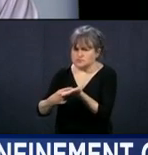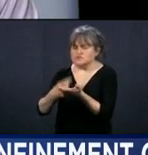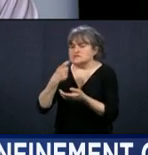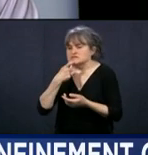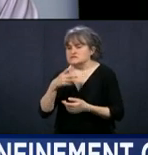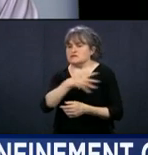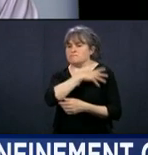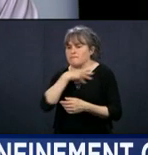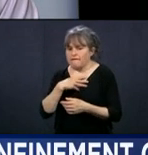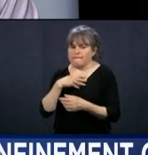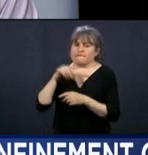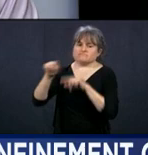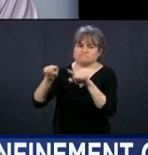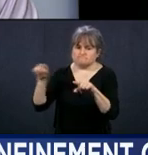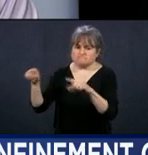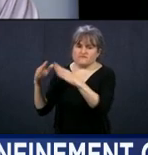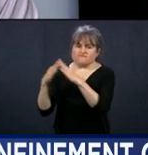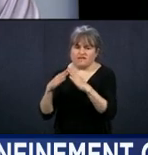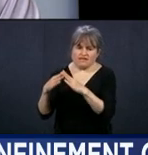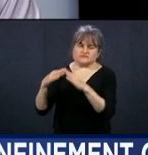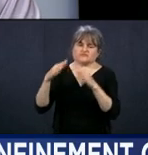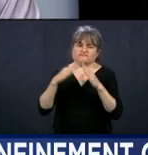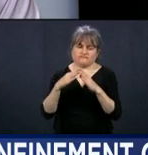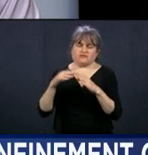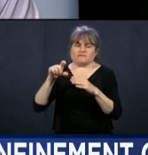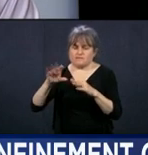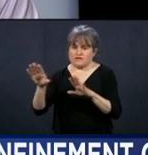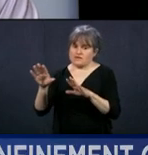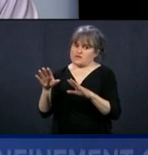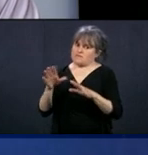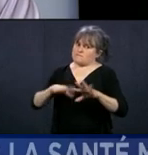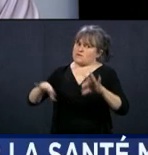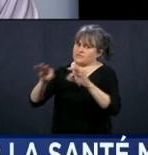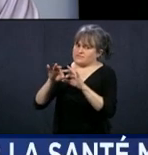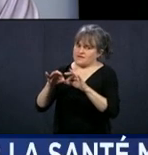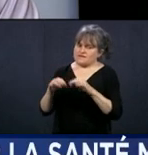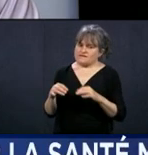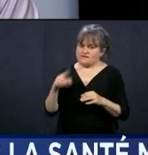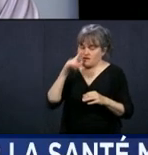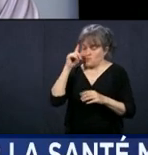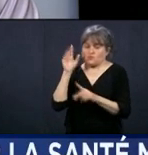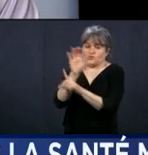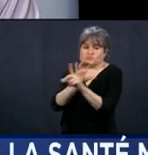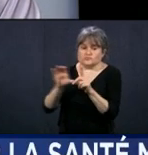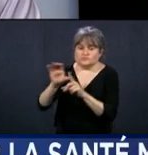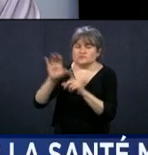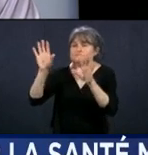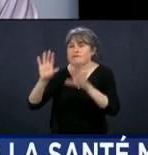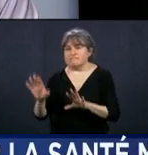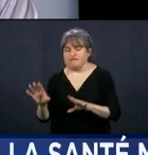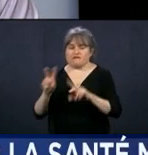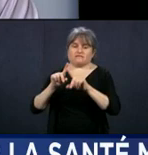cette préoccupation touristique et culturelle, je dois le dire aussi. Là, il y a ces deux industries-là qui sont fortement touchées, on le sait.